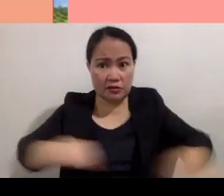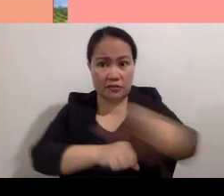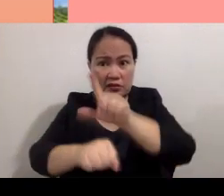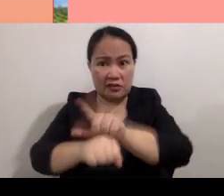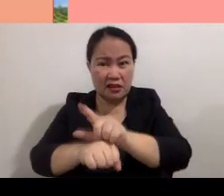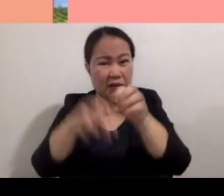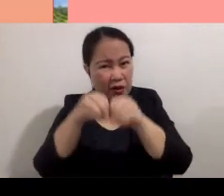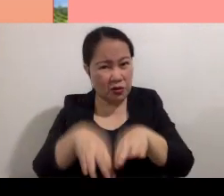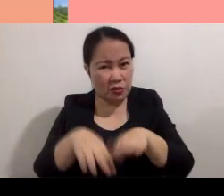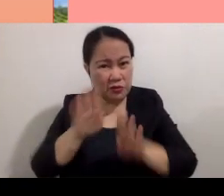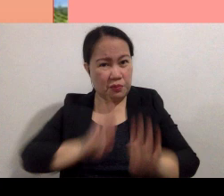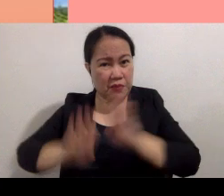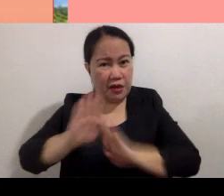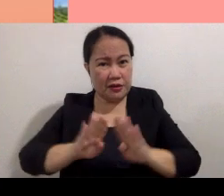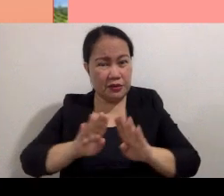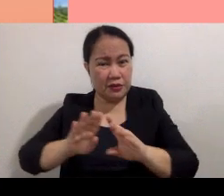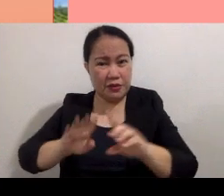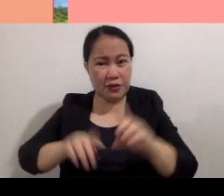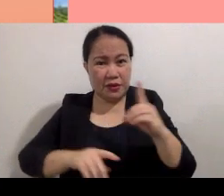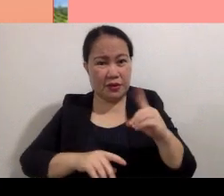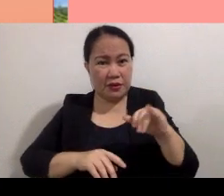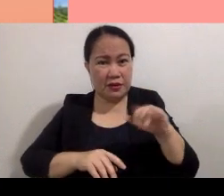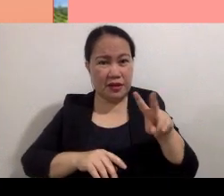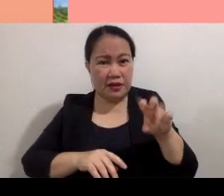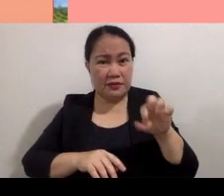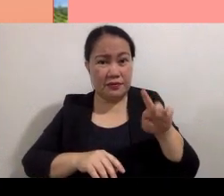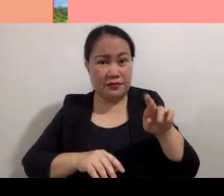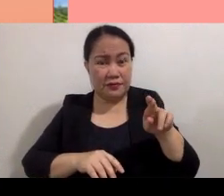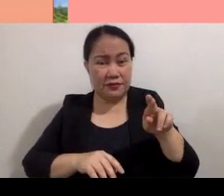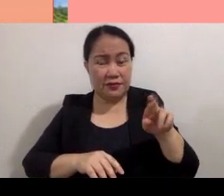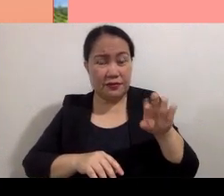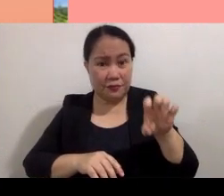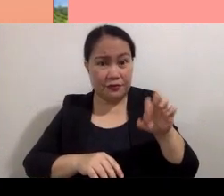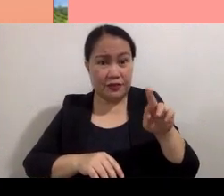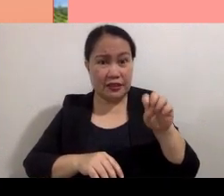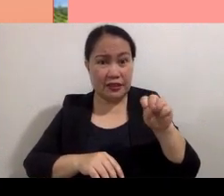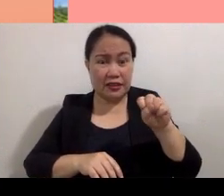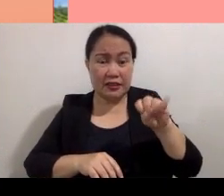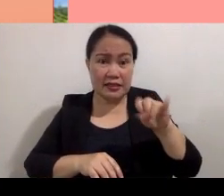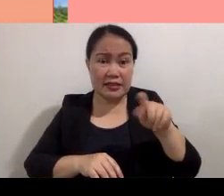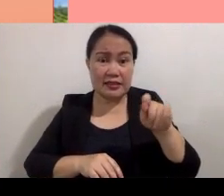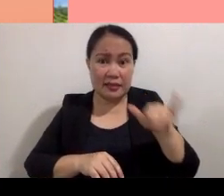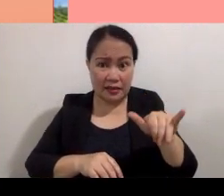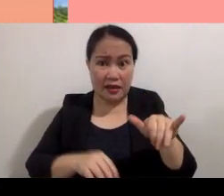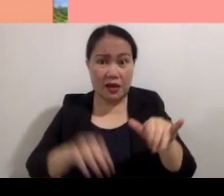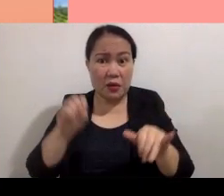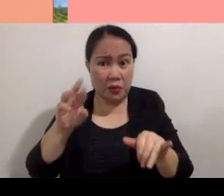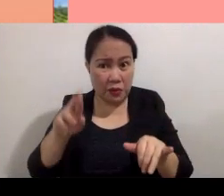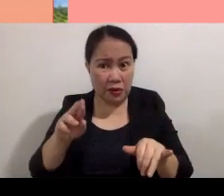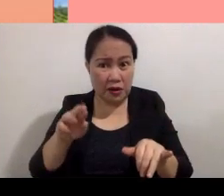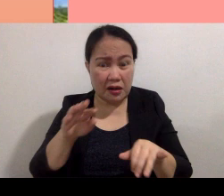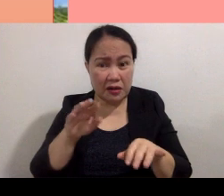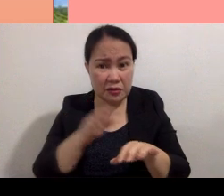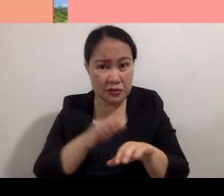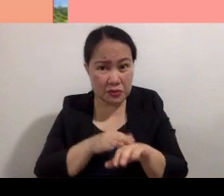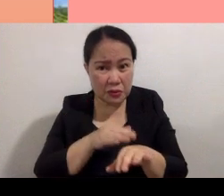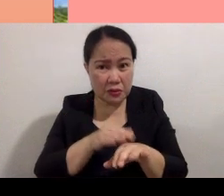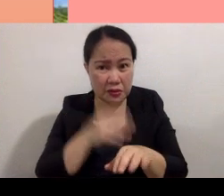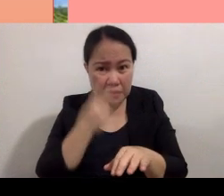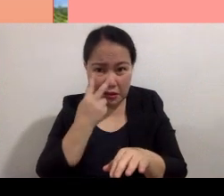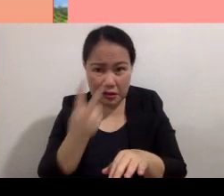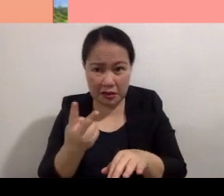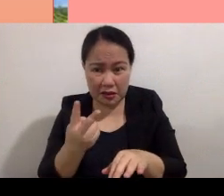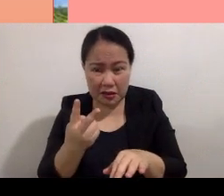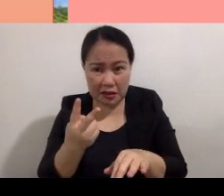lupa, pagkawala ng biodiversity, o yung unti-unting may mga hayop na